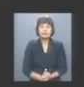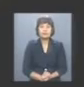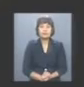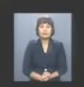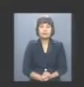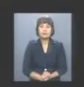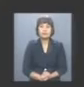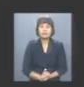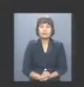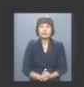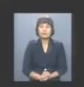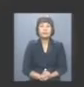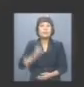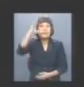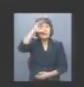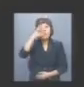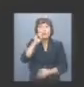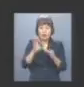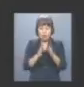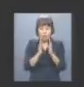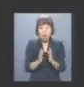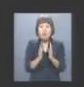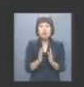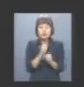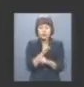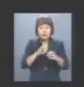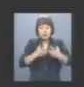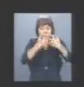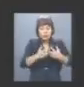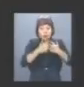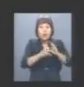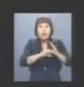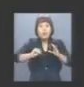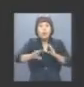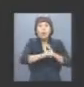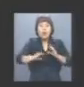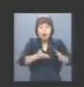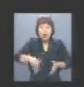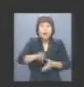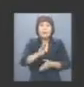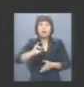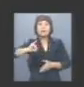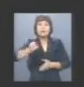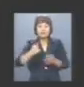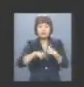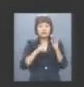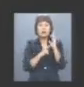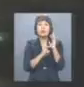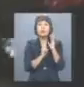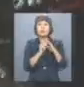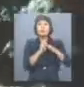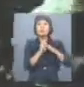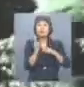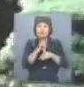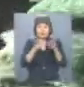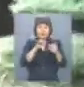ส่วนเมื่อคืนนี้นะครับเจ้าหน้าที่ได้เดินเครื่องสูบน้ำจากคลองบางน้ำจืดตำบลบางน้ำจืดอำเภอเมืองจังหวัดสมุทรสาครลงคล